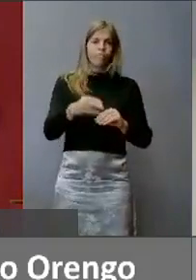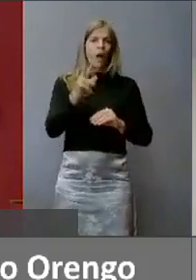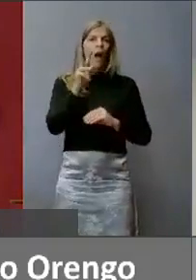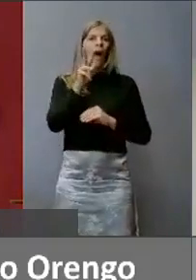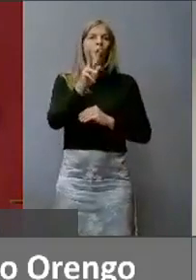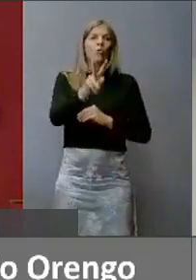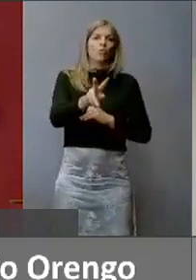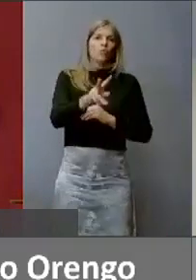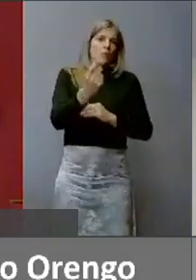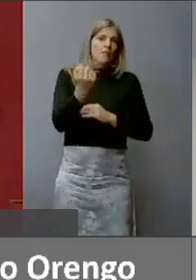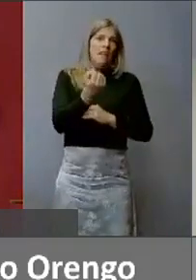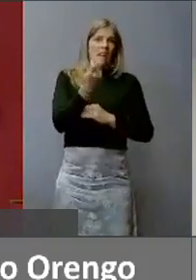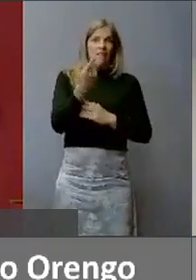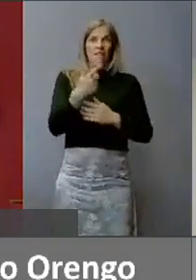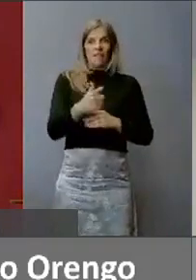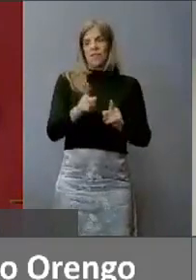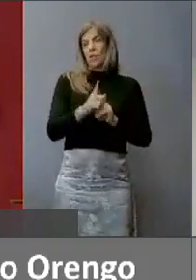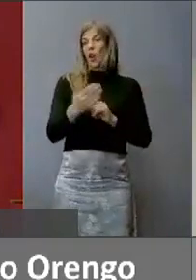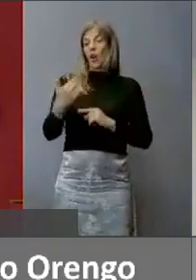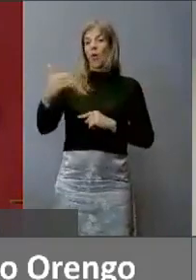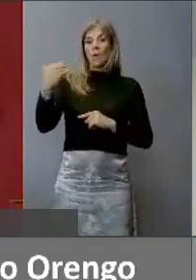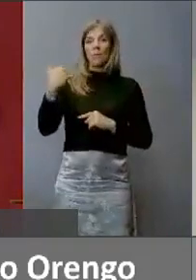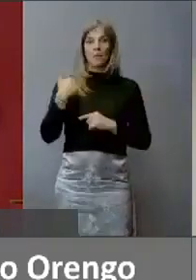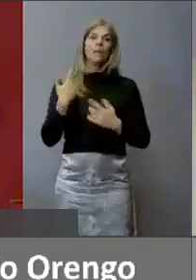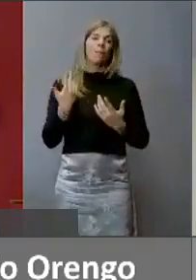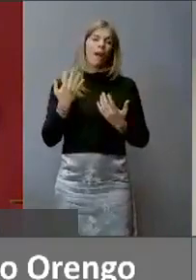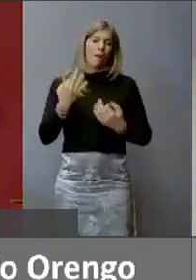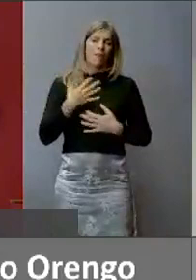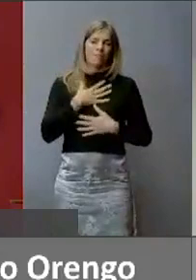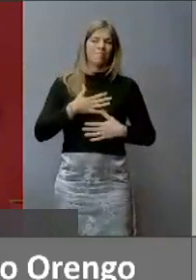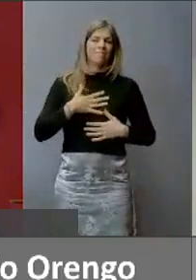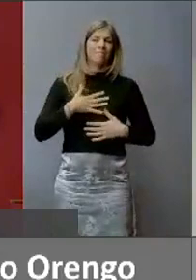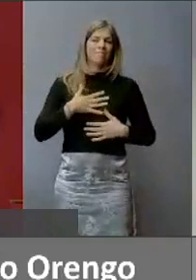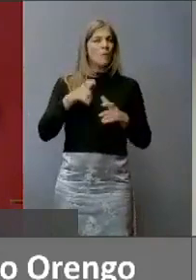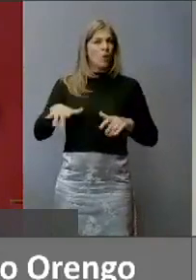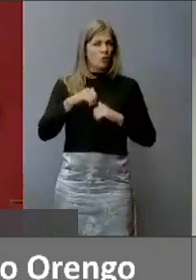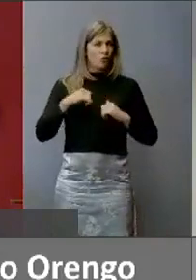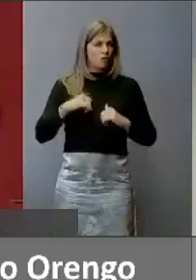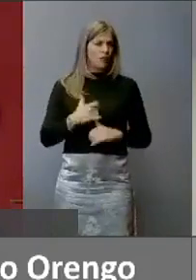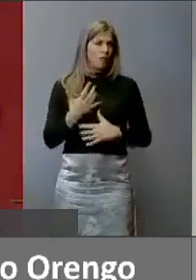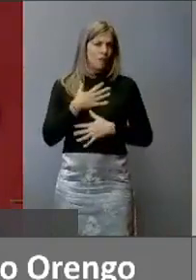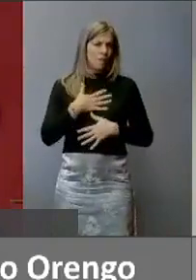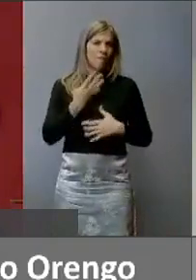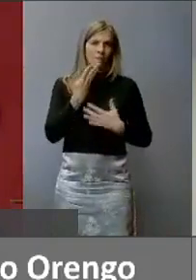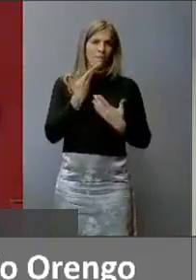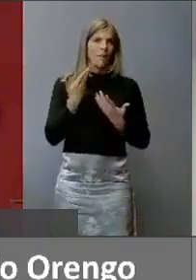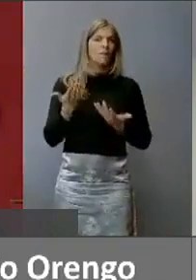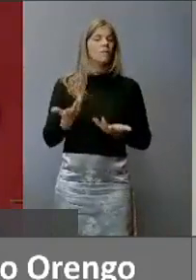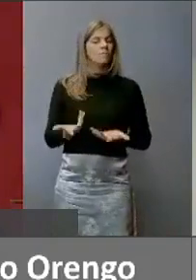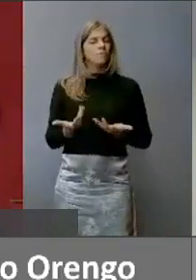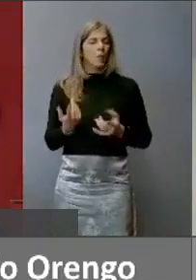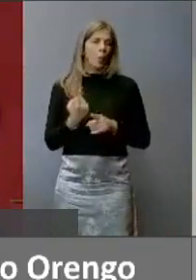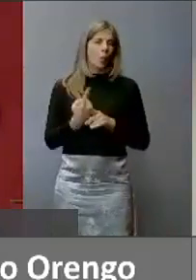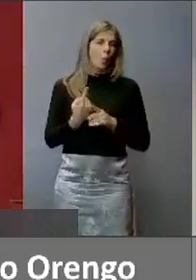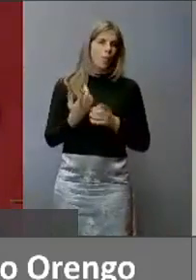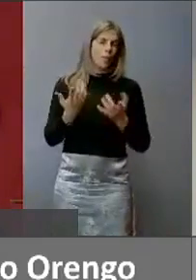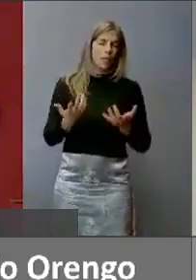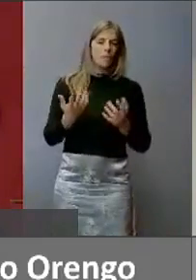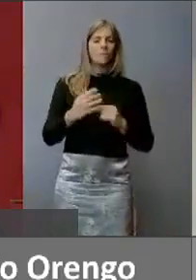un servizio che era sicuramente apprezzato e utile per gli utenti dell'aeroporto